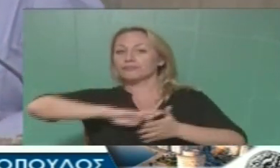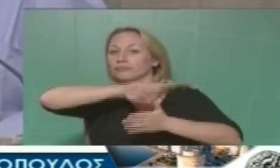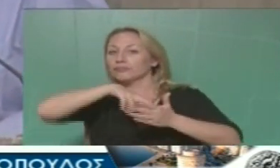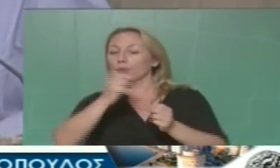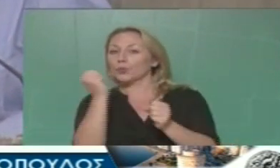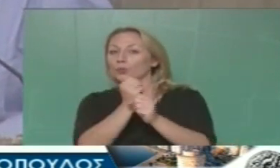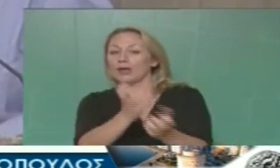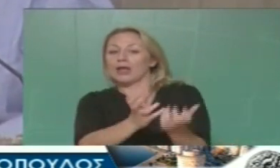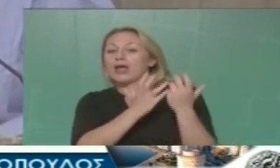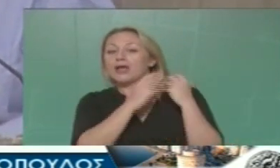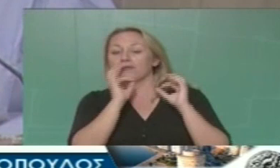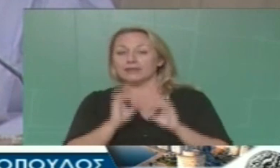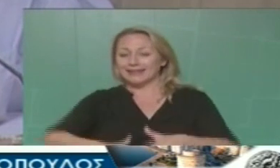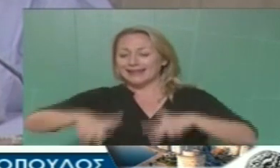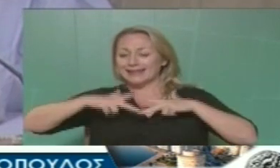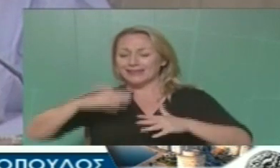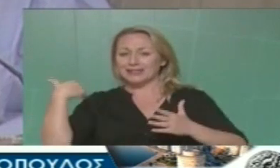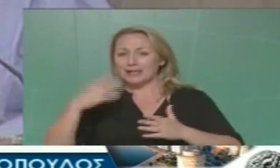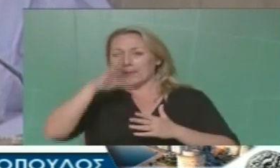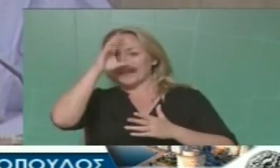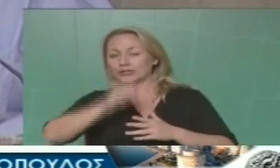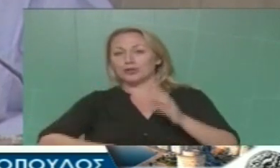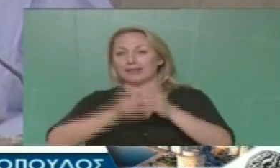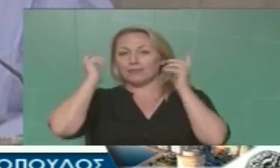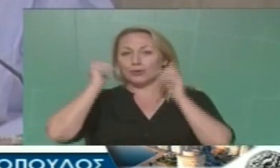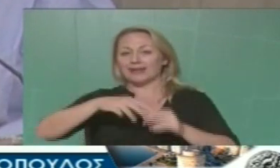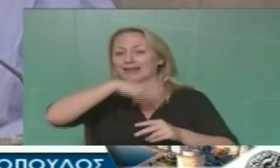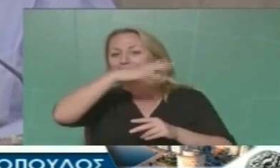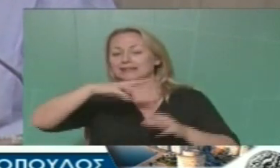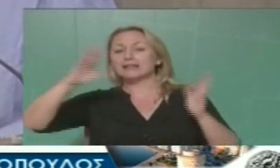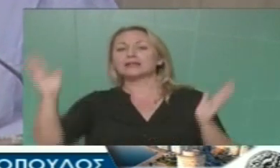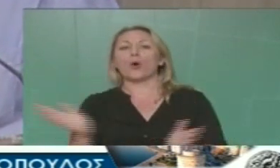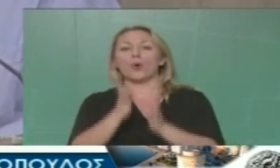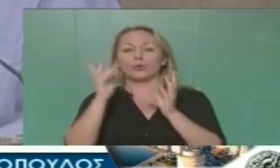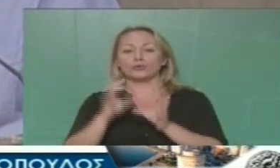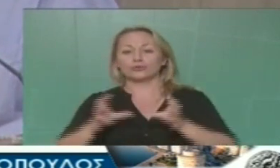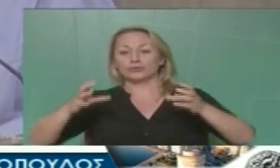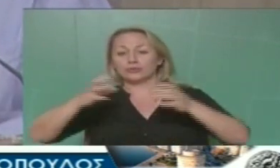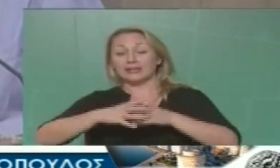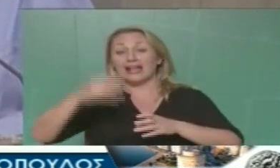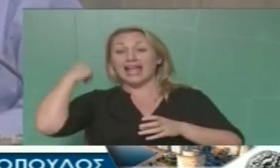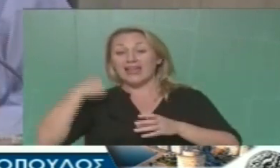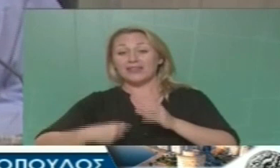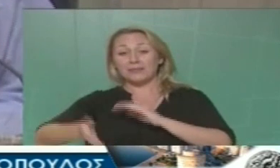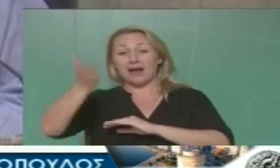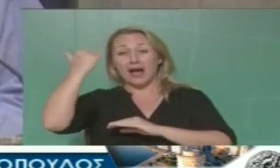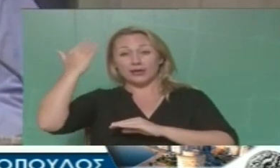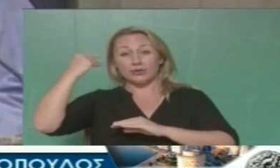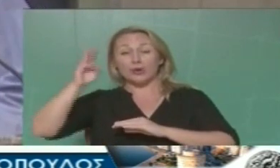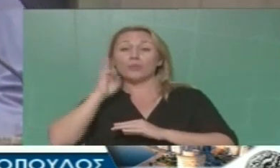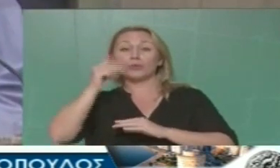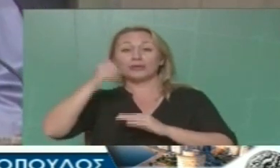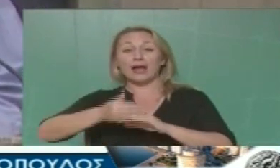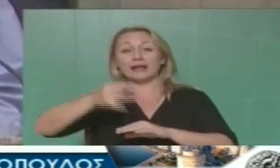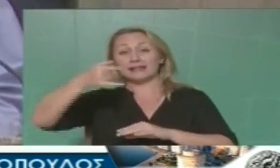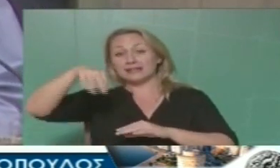αρμοδιότητας, όλες τις κυβερνήσεις και Πασό και Νέα Δημοκρατία και ΣΥΡΙΖΑ και τους υπουργούς τους, δημάρχους από τον Μπουτάρη μέχρι τον Κώστα